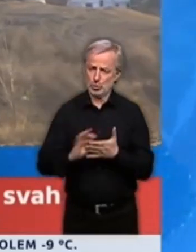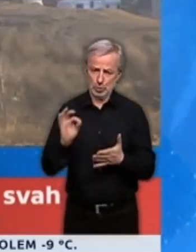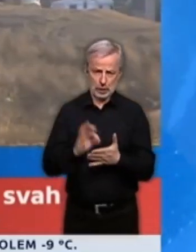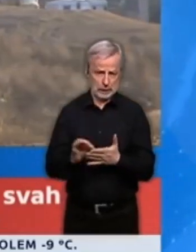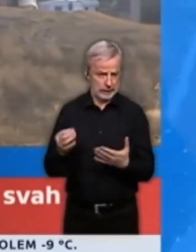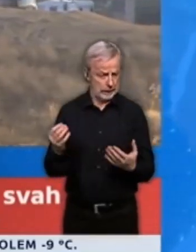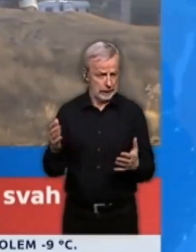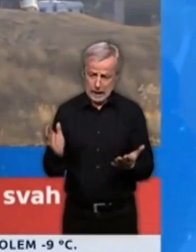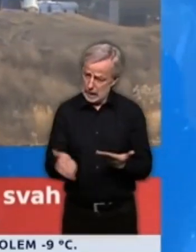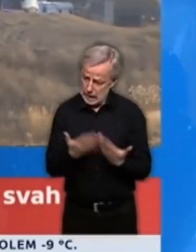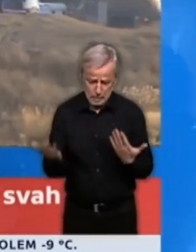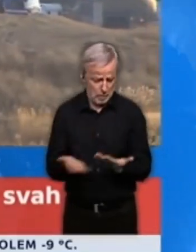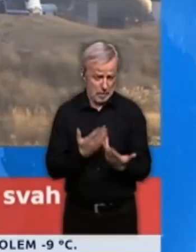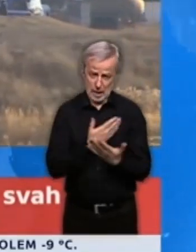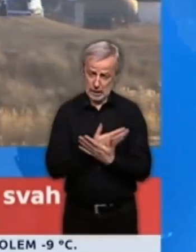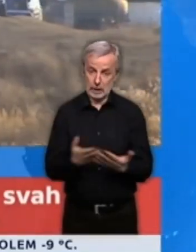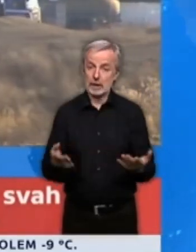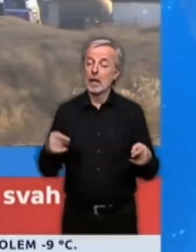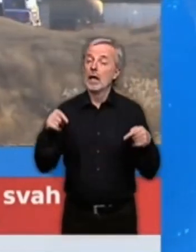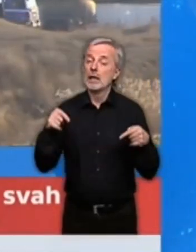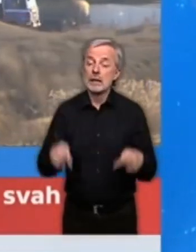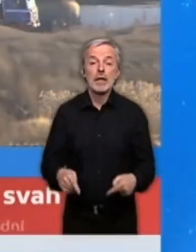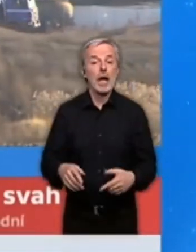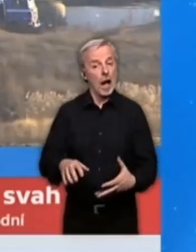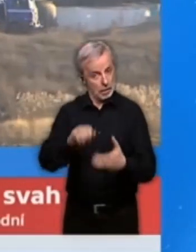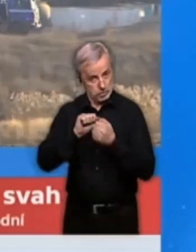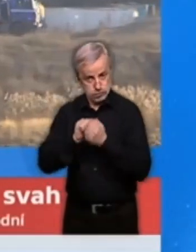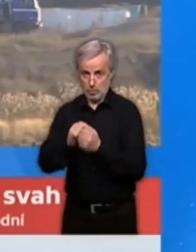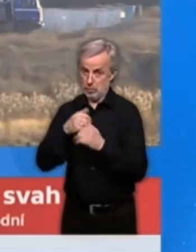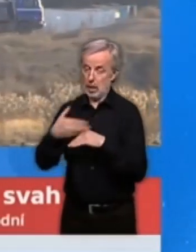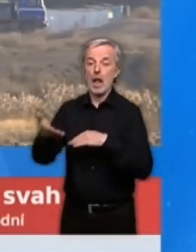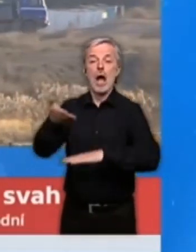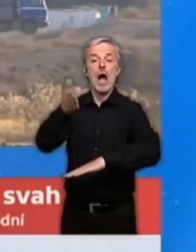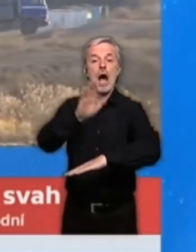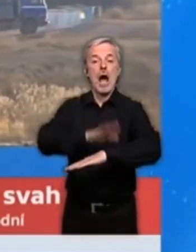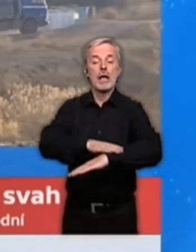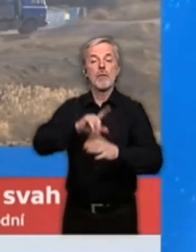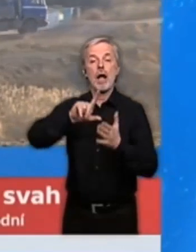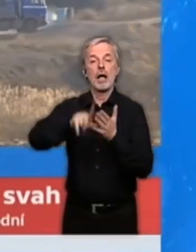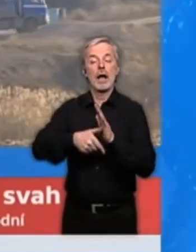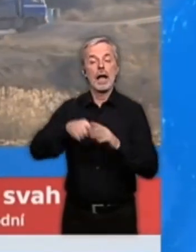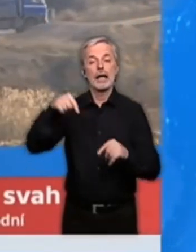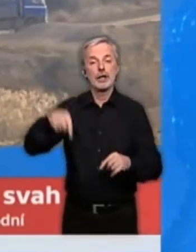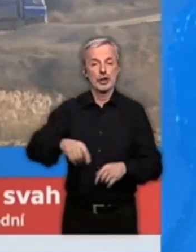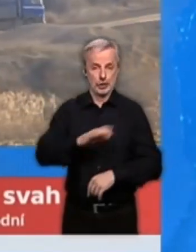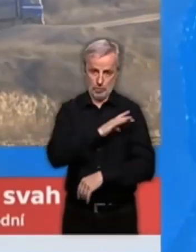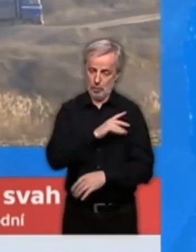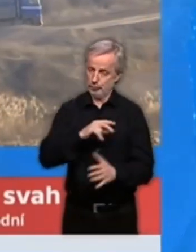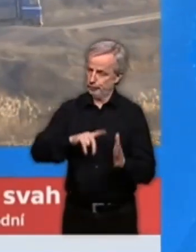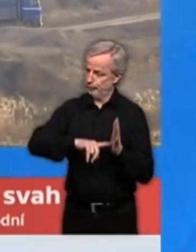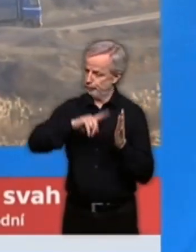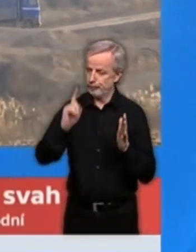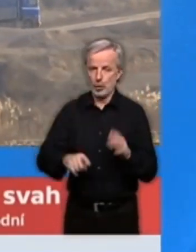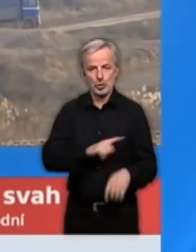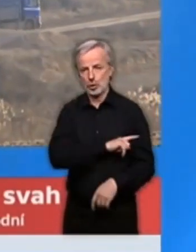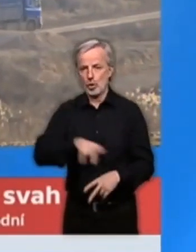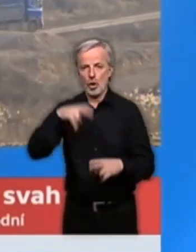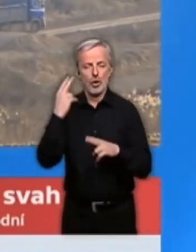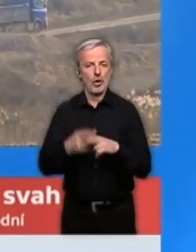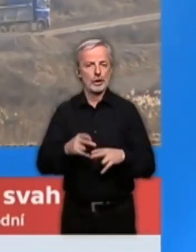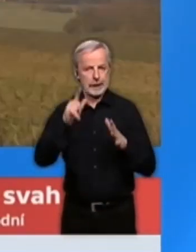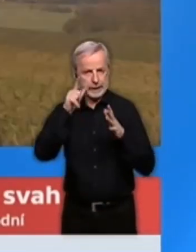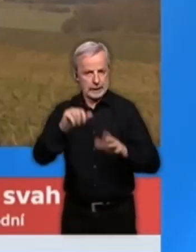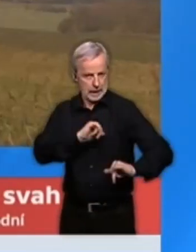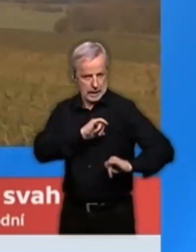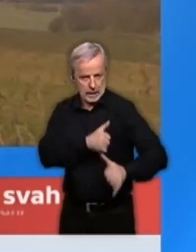tady na ten boj proti tomu se suvu není sama. Hejtman Jihomoravského kraje chce mít do konce týdne na stole návrh, jak